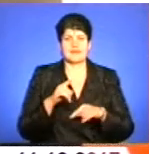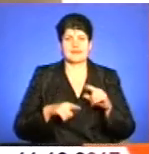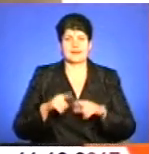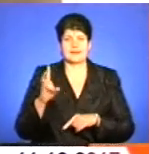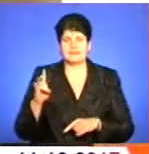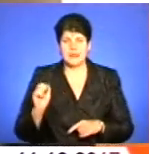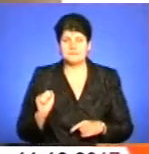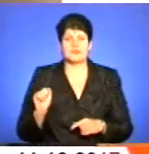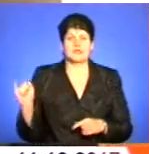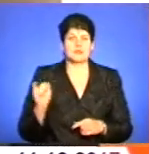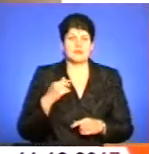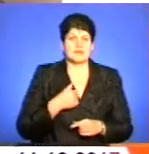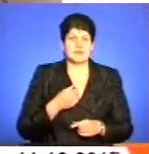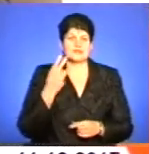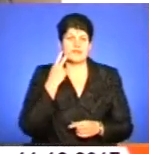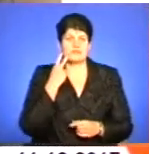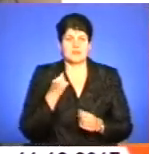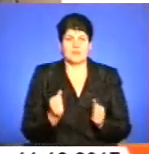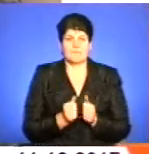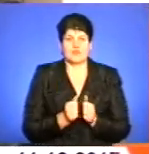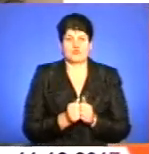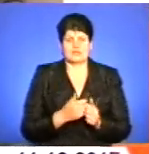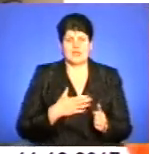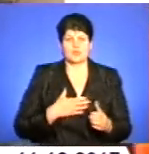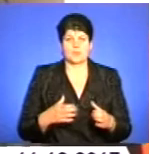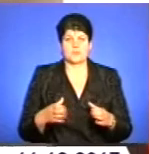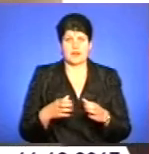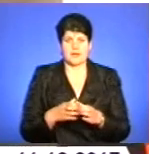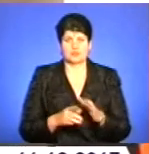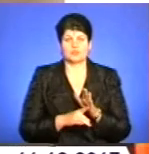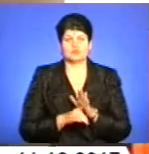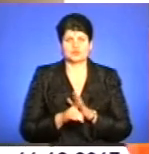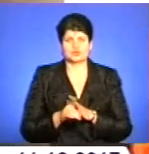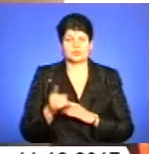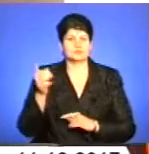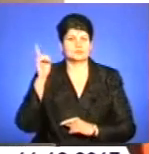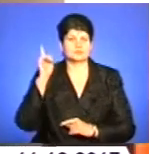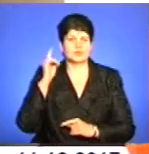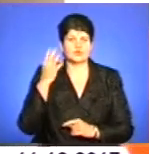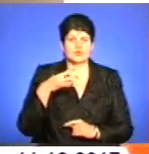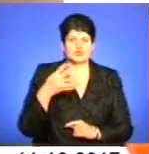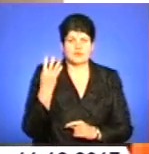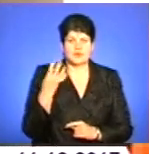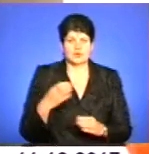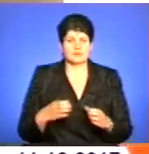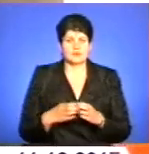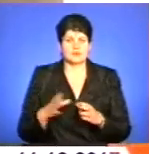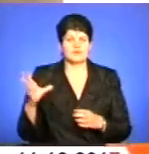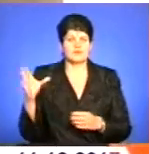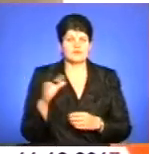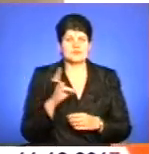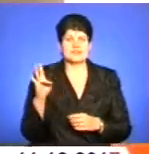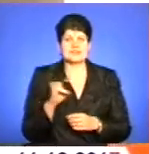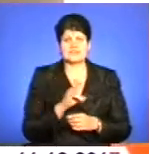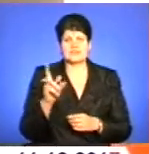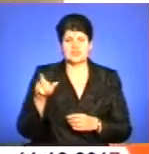ми завжди поруч з нашою бригадою, починаючи ще від Збруча, 44-ї бригадою, всі священники